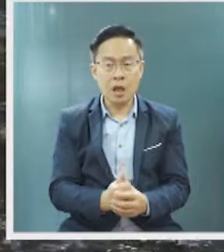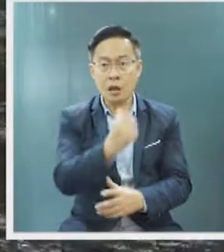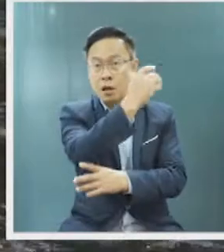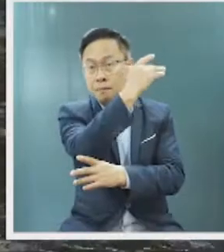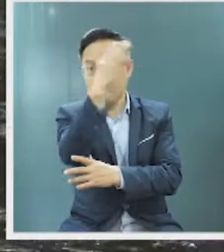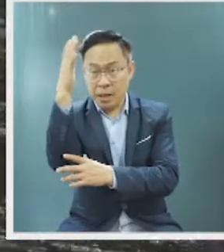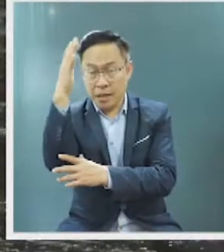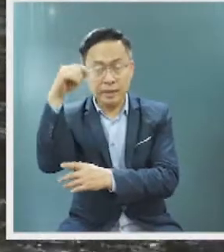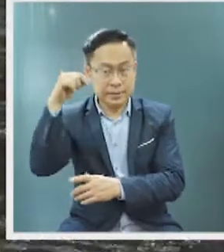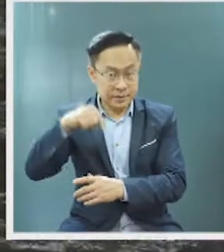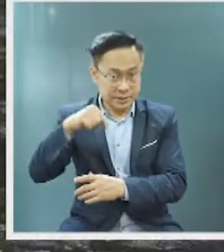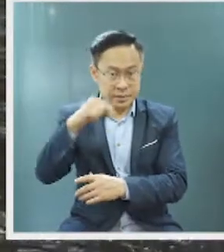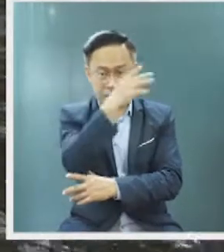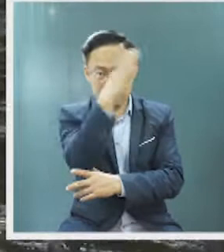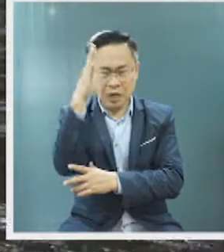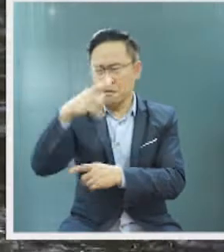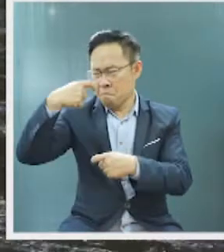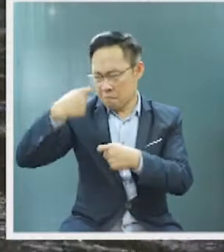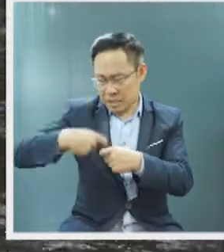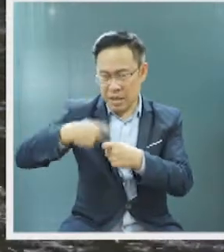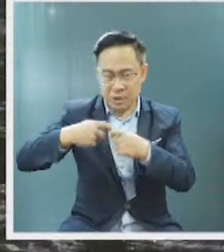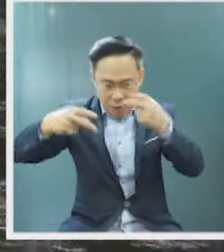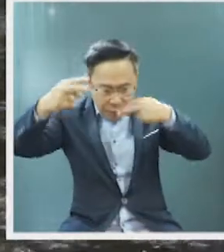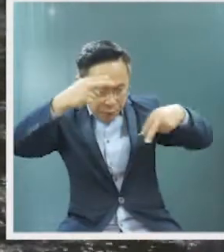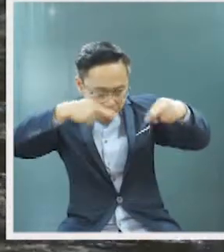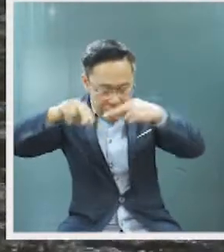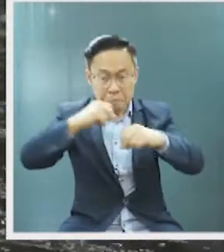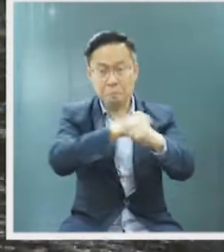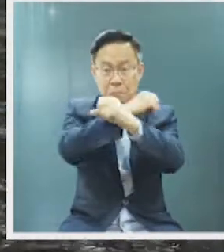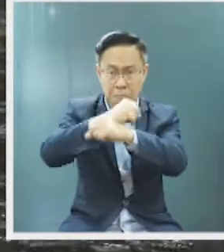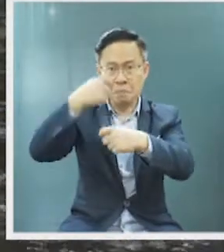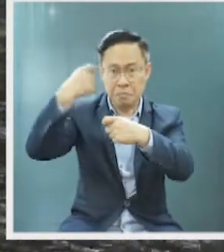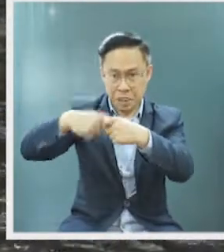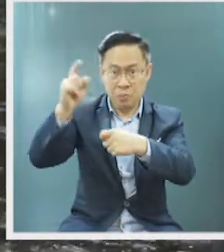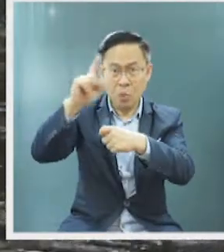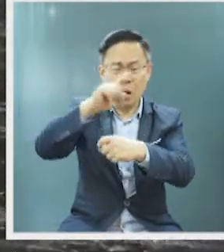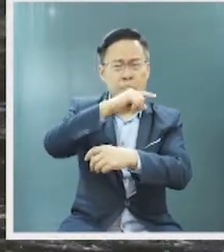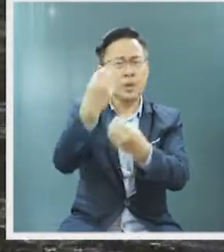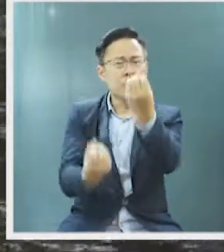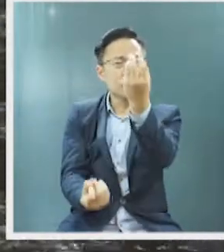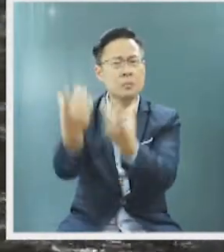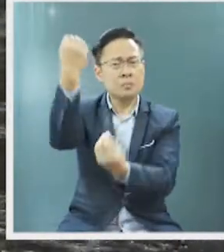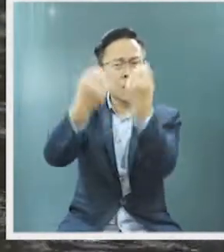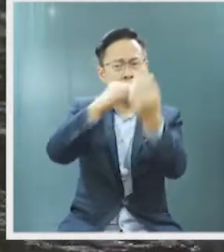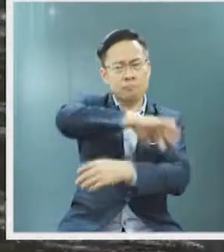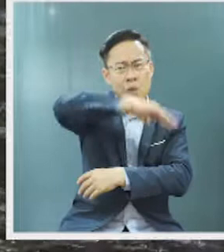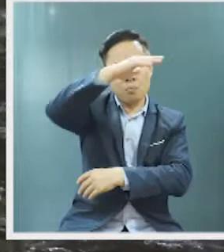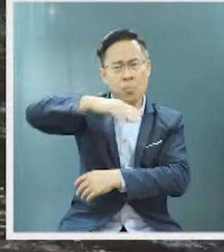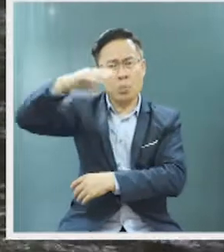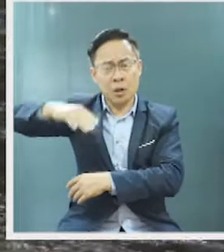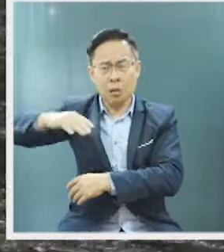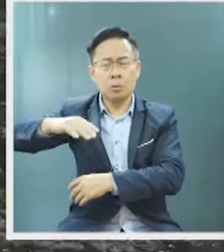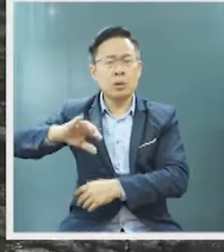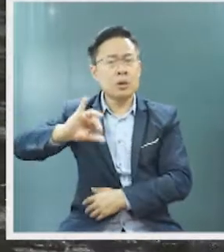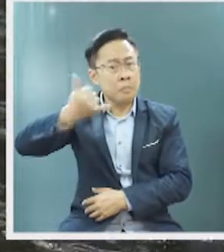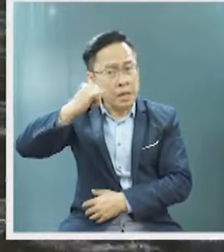ป่าแก่งกระจานเนี่ยครับมันมีความยากลำบากของการลาดเวียนอยู่นิดนึงคือมันเป็นภูเขาสลับซับซ้อนสภาพอาก